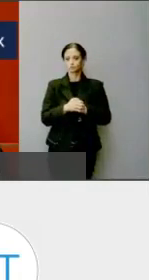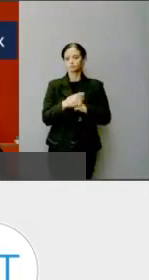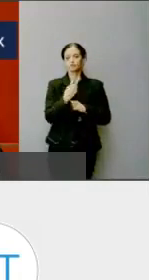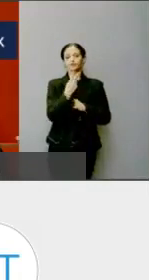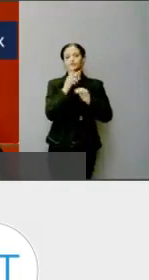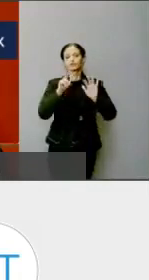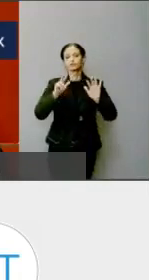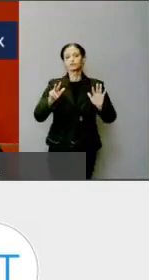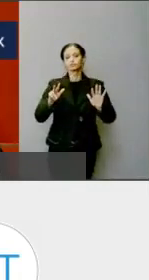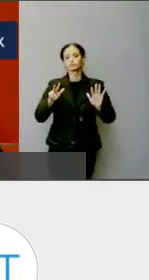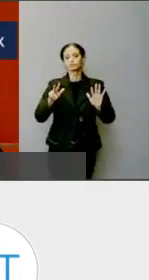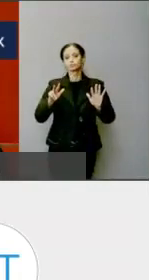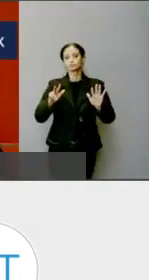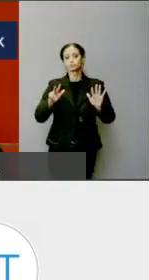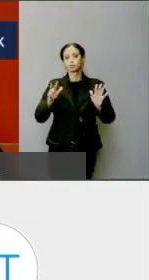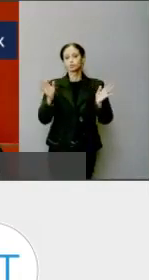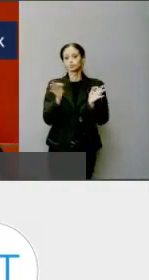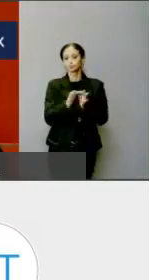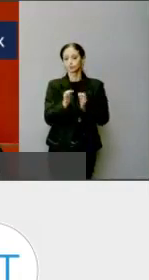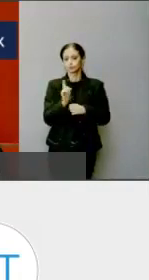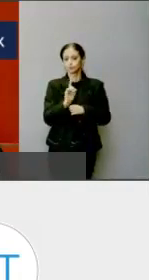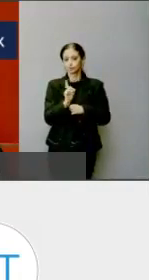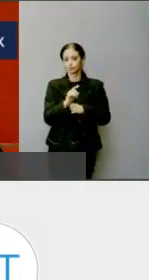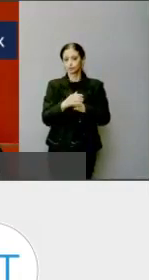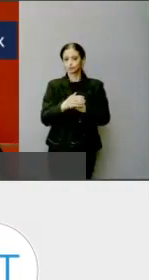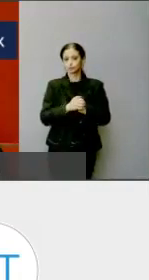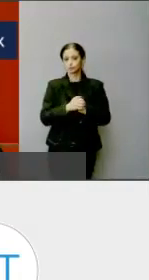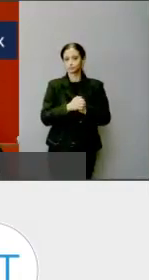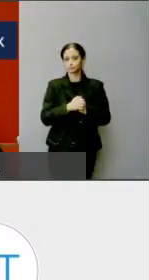28 non favorevole